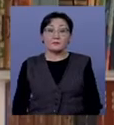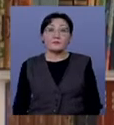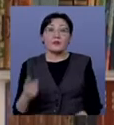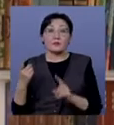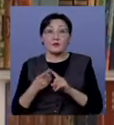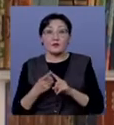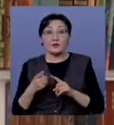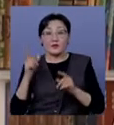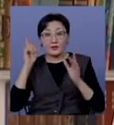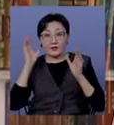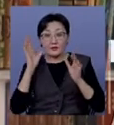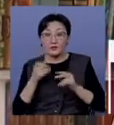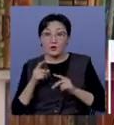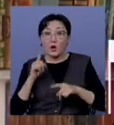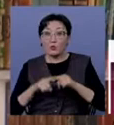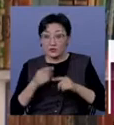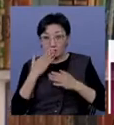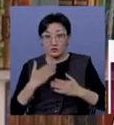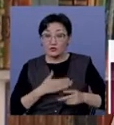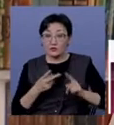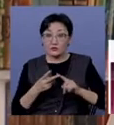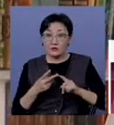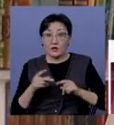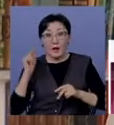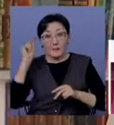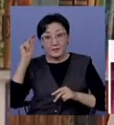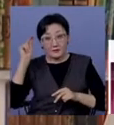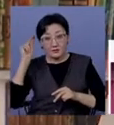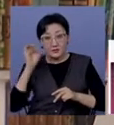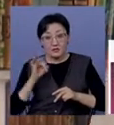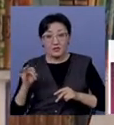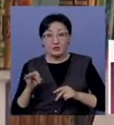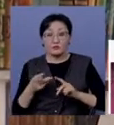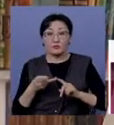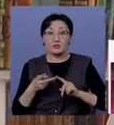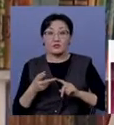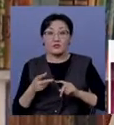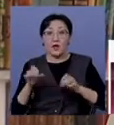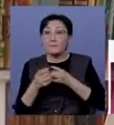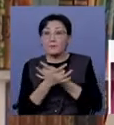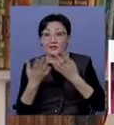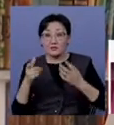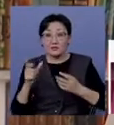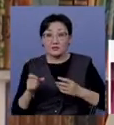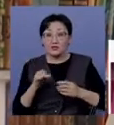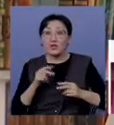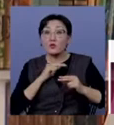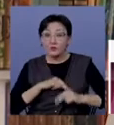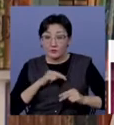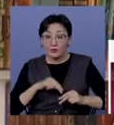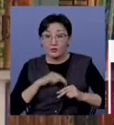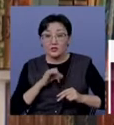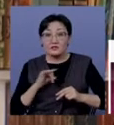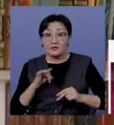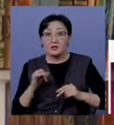Бірінші имандылық, одан кейін отансүйгіштік, ол білімділік, ол мәдениеттілік, ол еңбекқорлық